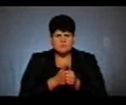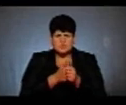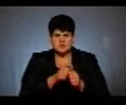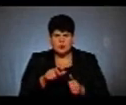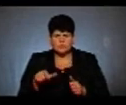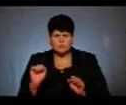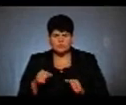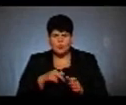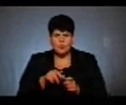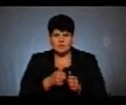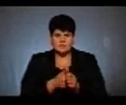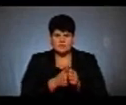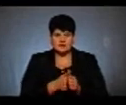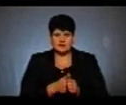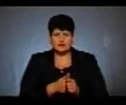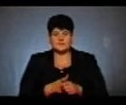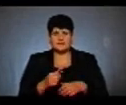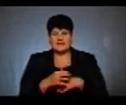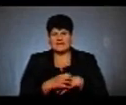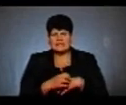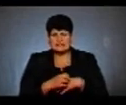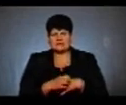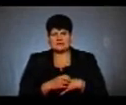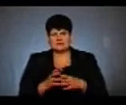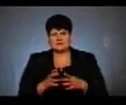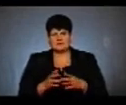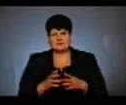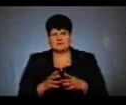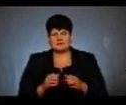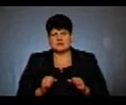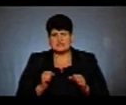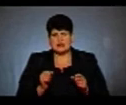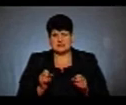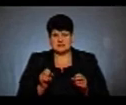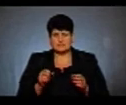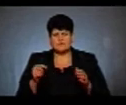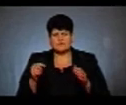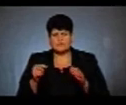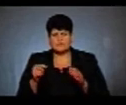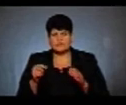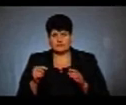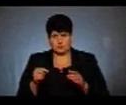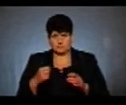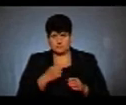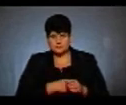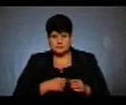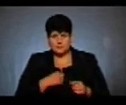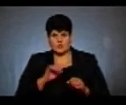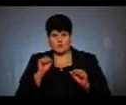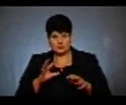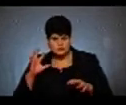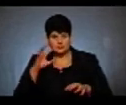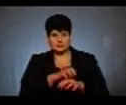як правило, кіт не вступає, скажімо, та якісь там контакти, все старається залишити людину, а він стає агресивним, може наносити